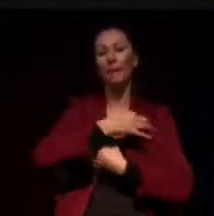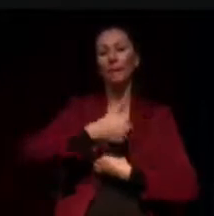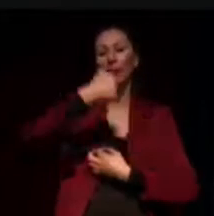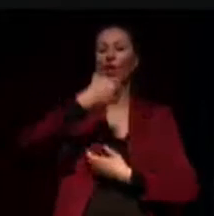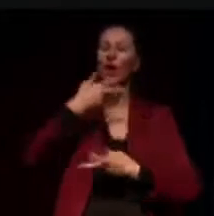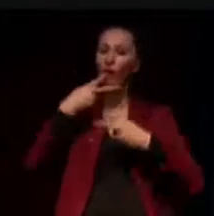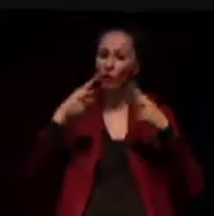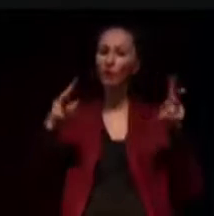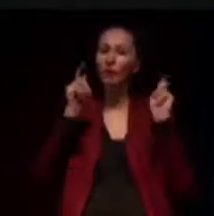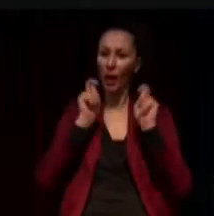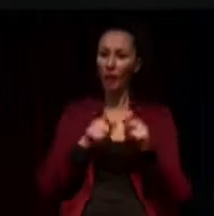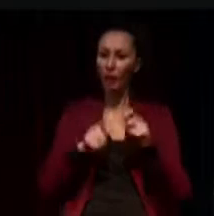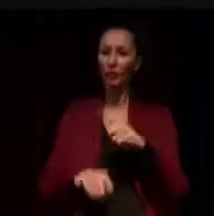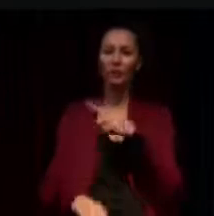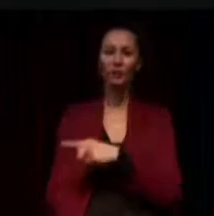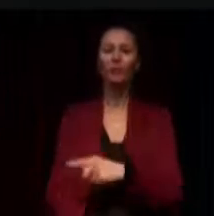yapacaktır.